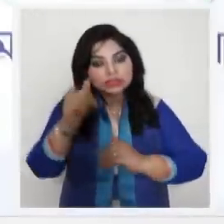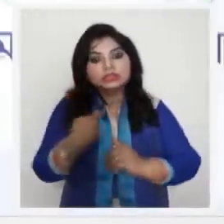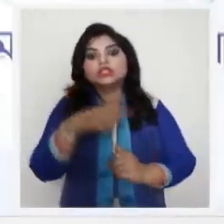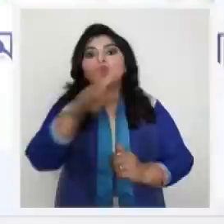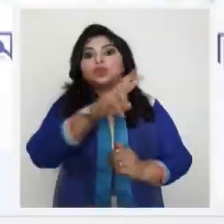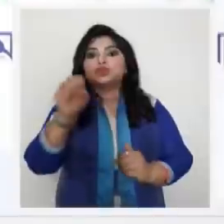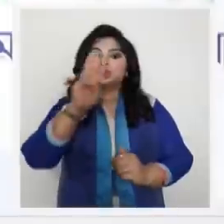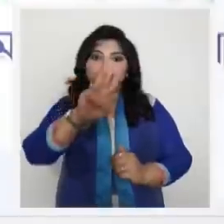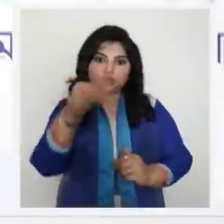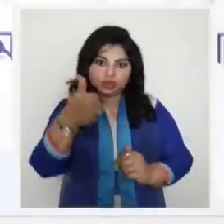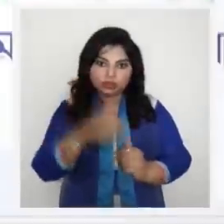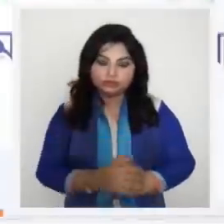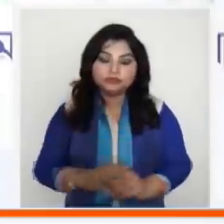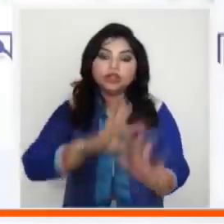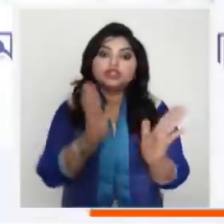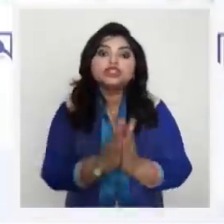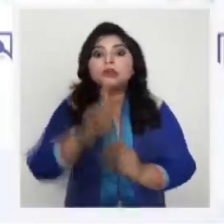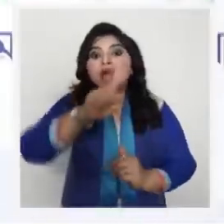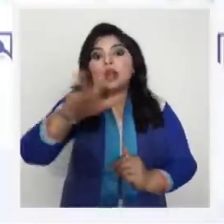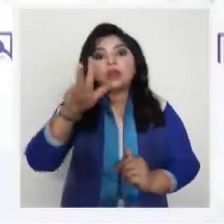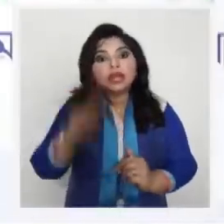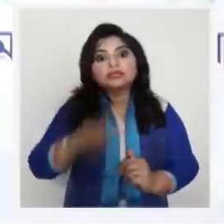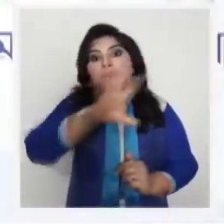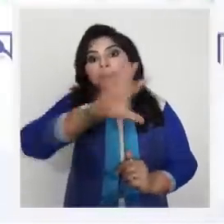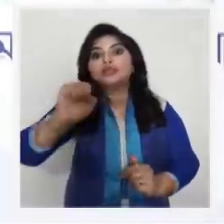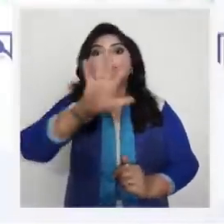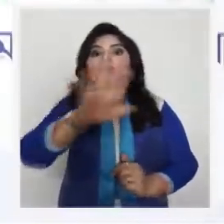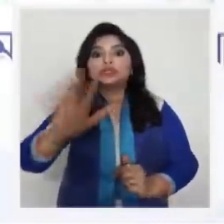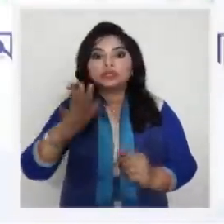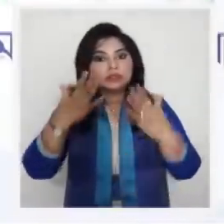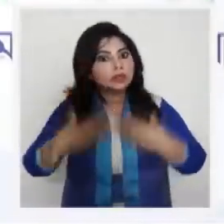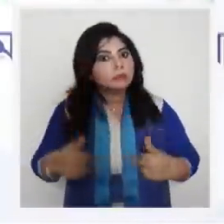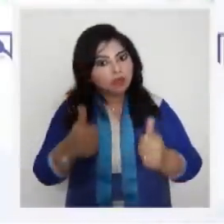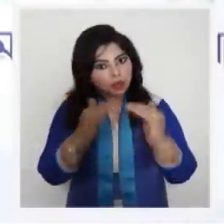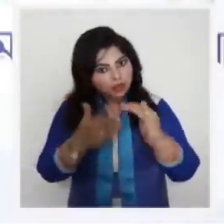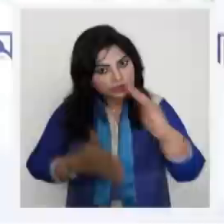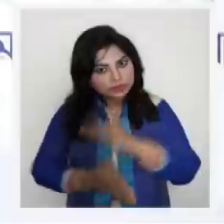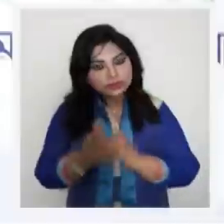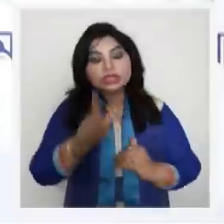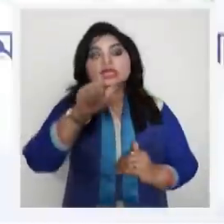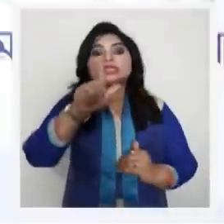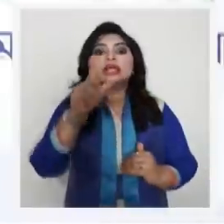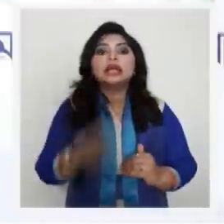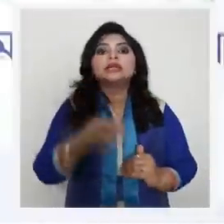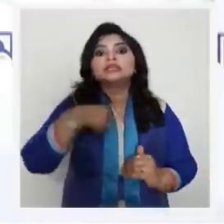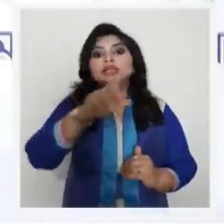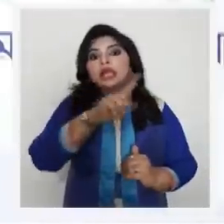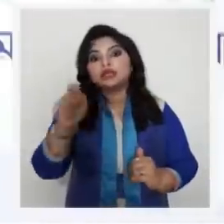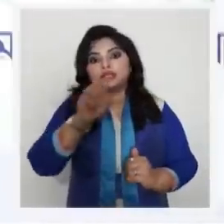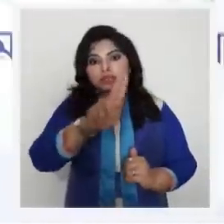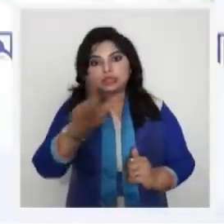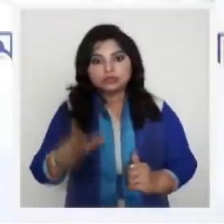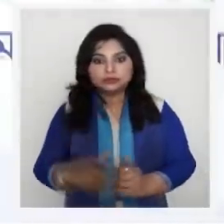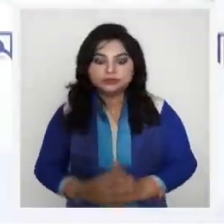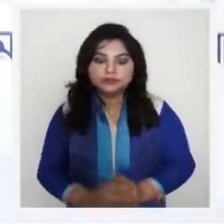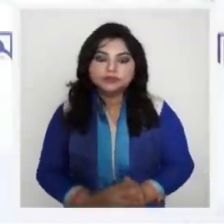684 জন এবং আইসোলেশন থেকে 24 ঘন্টা ছাড় পেয়েছেন 236 জন। এ পর্যন্ত আইসোলেশনে 18,555 জন এবং